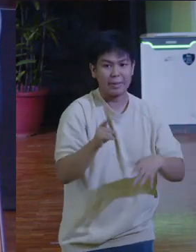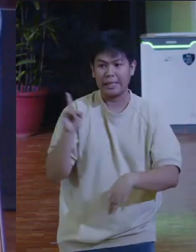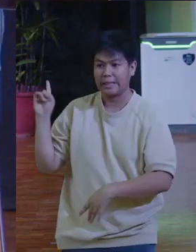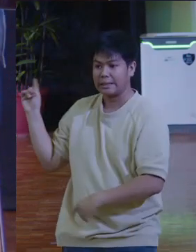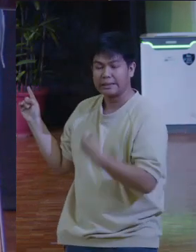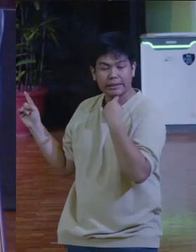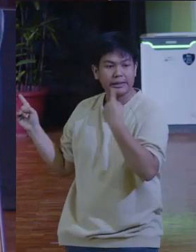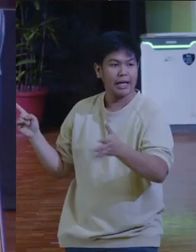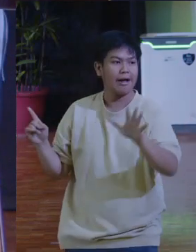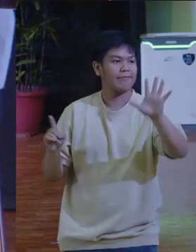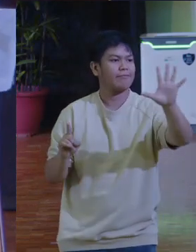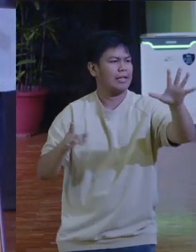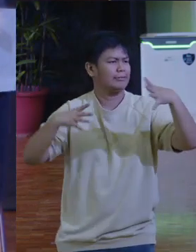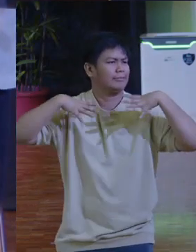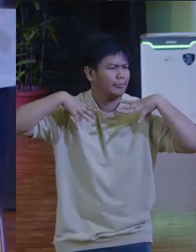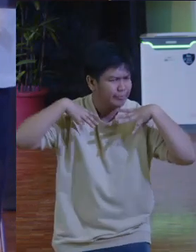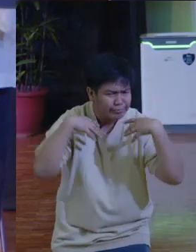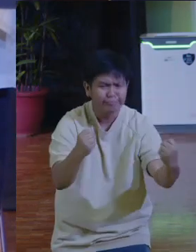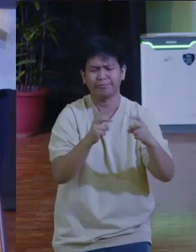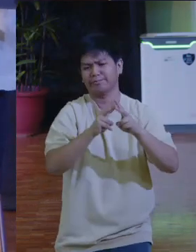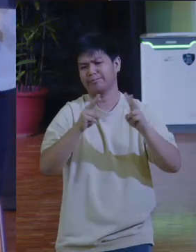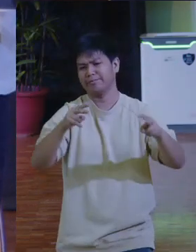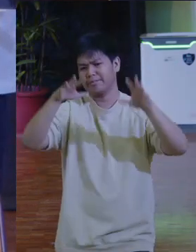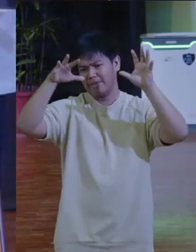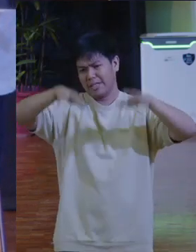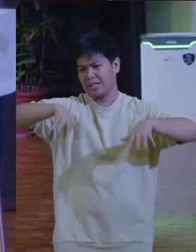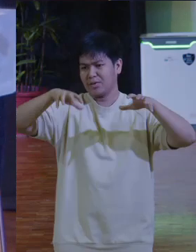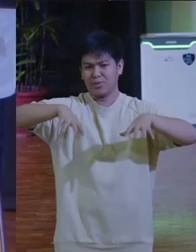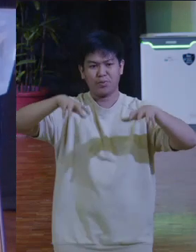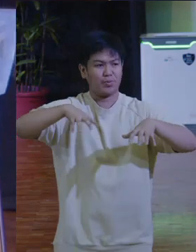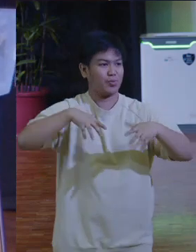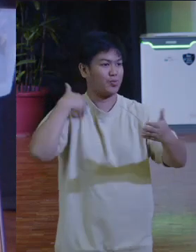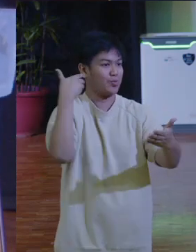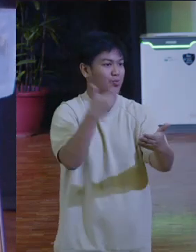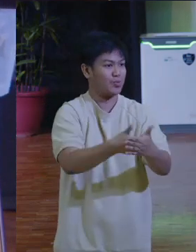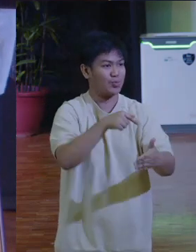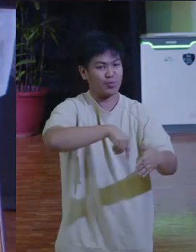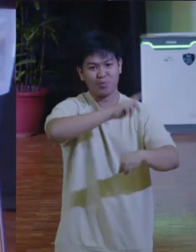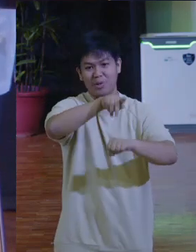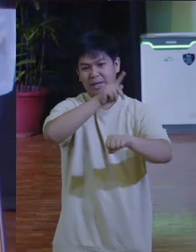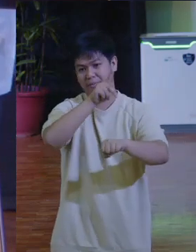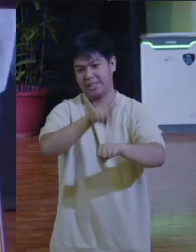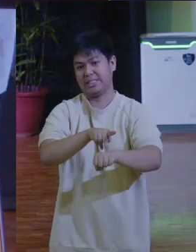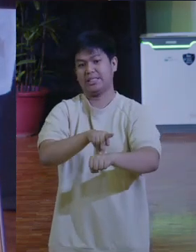5 malalakas na bagyo ang dumaan sa ating bansa sa 2024.